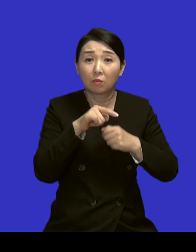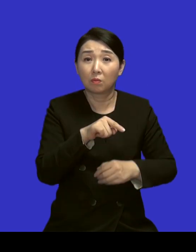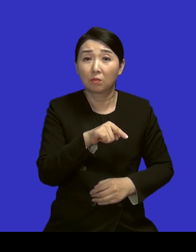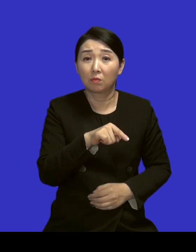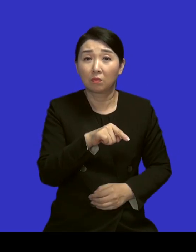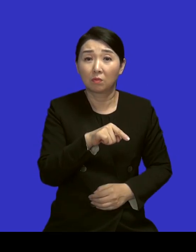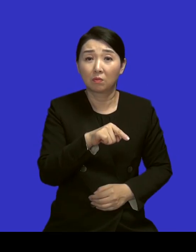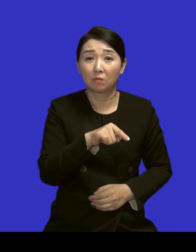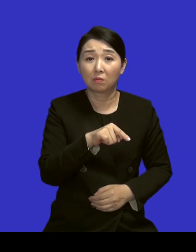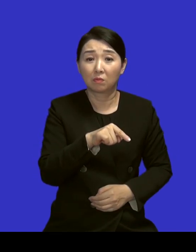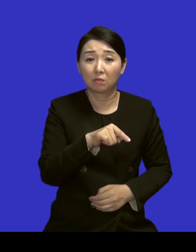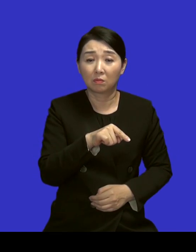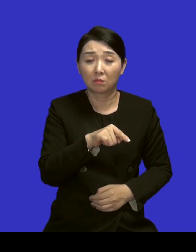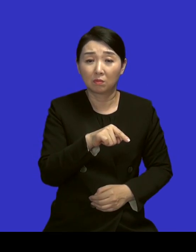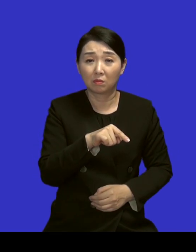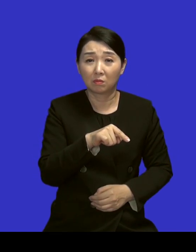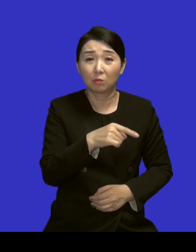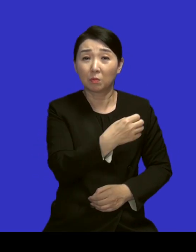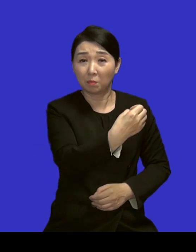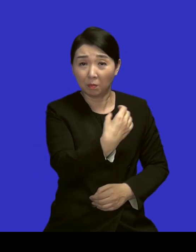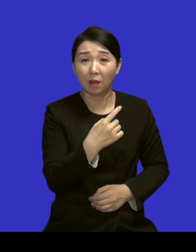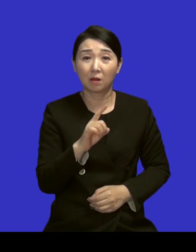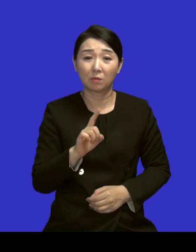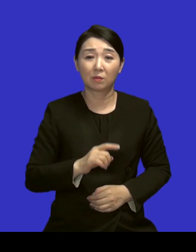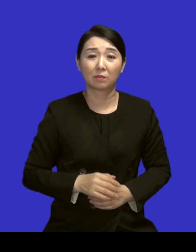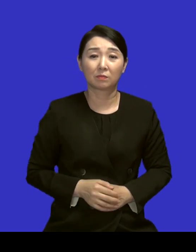그러면서 이런 얘기를 하더라고요. 예.